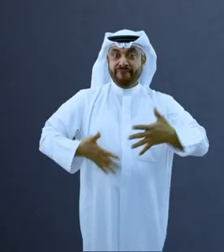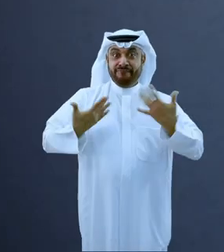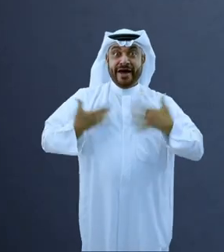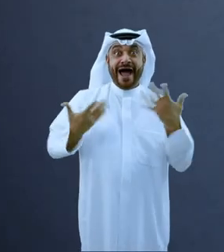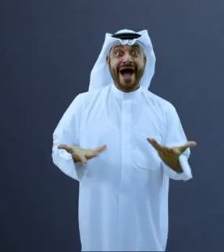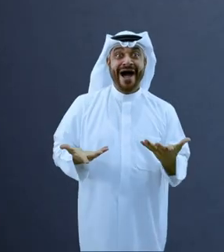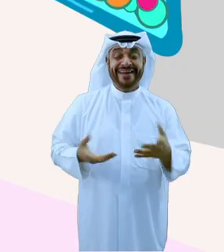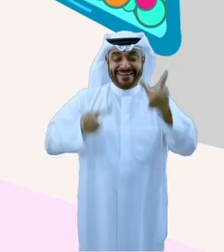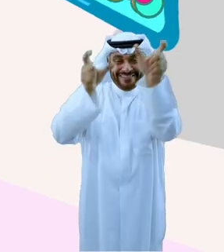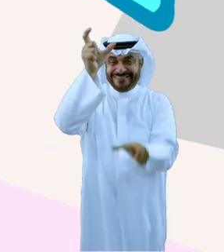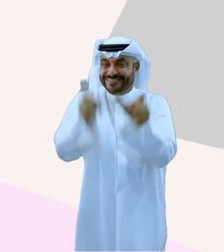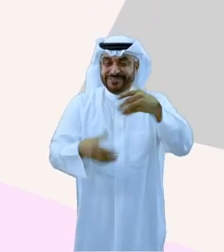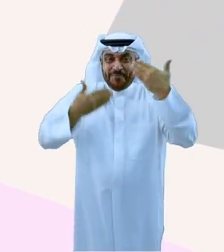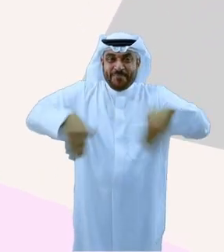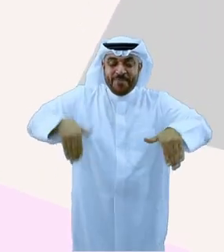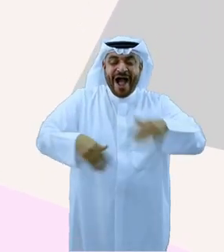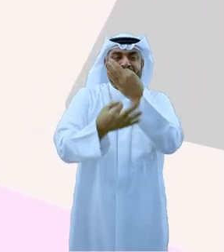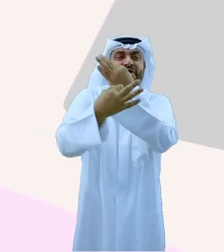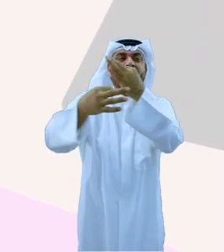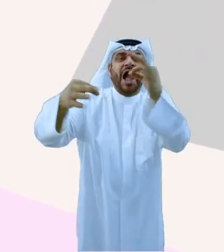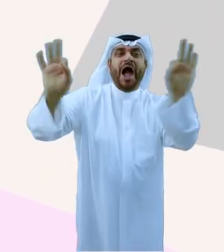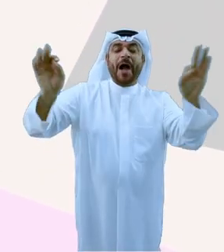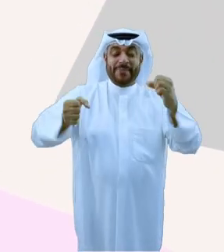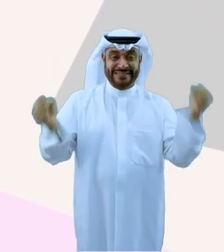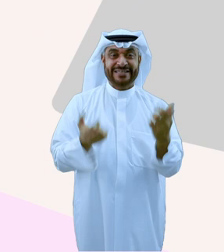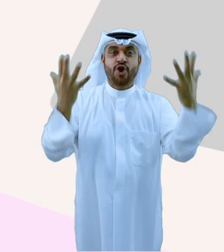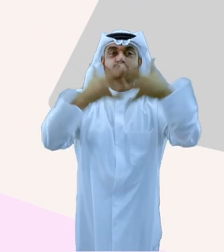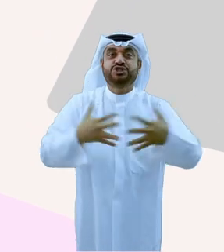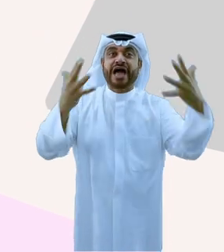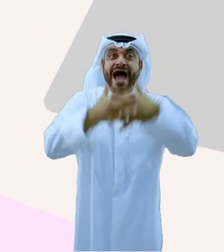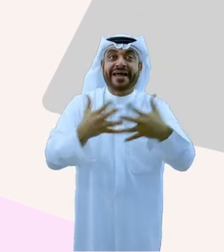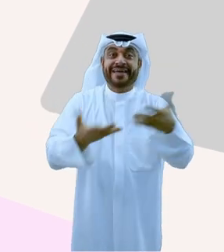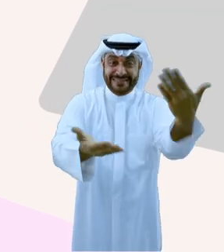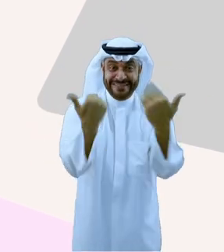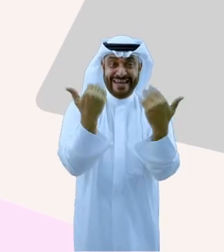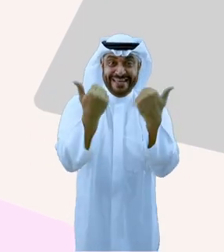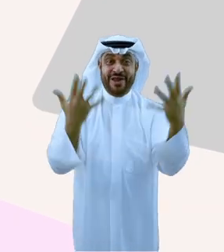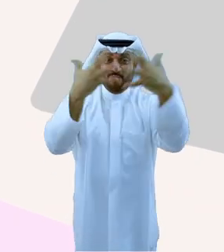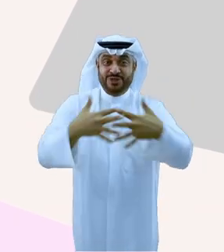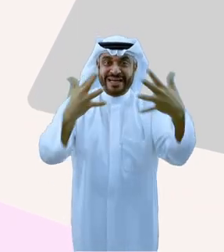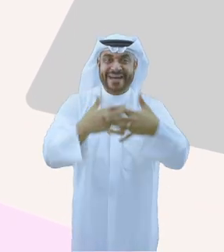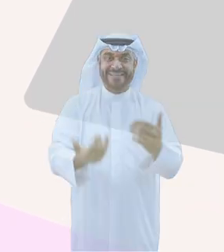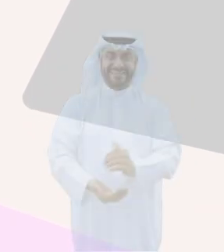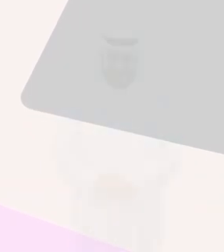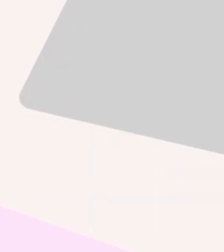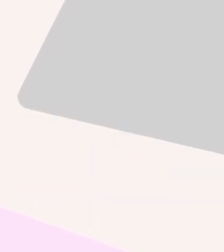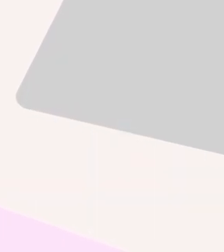سهلة التنفيذ حتى يكون باستطاعة كل المشاركين الاستمتاع بتنفيذها.